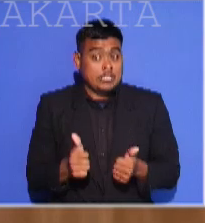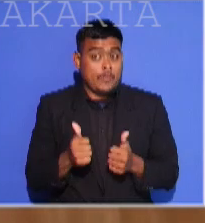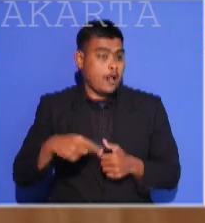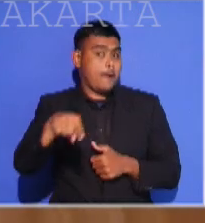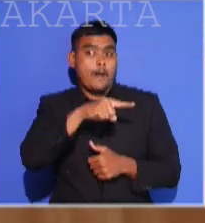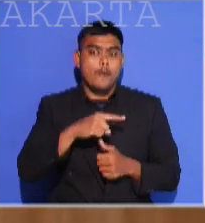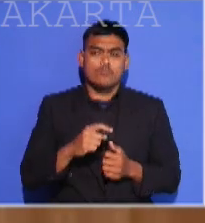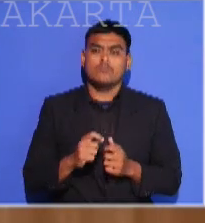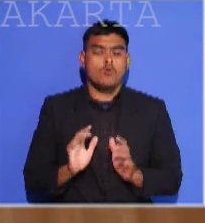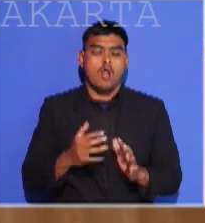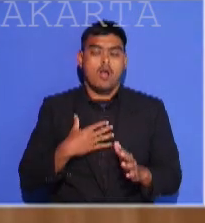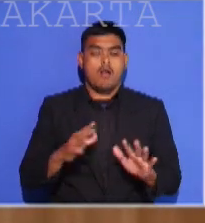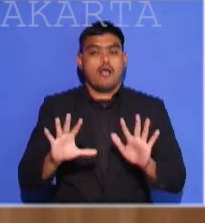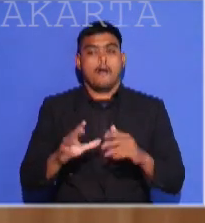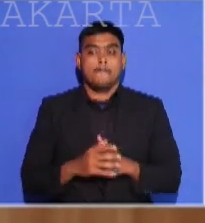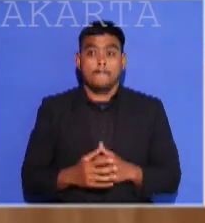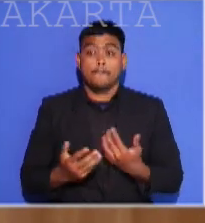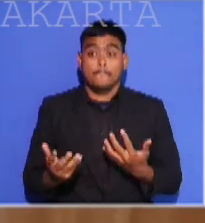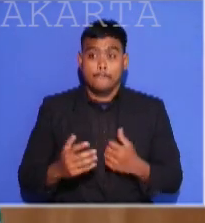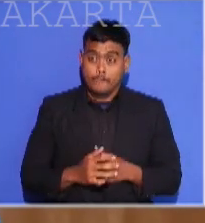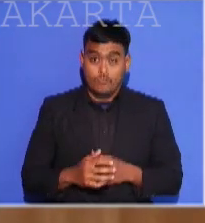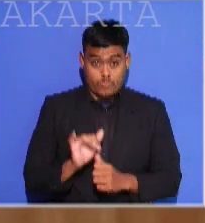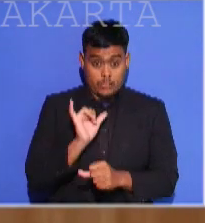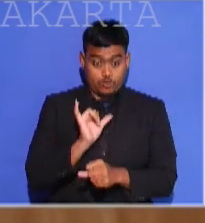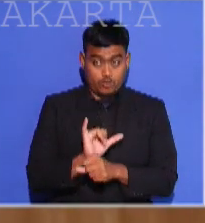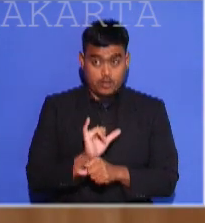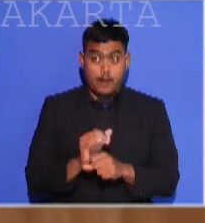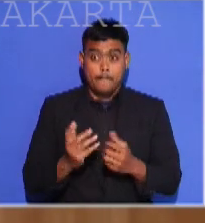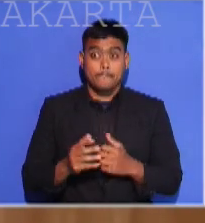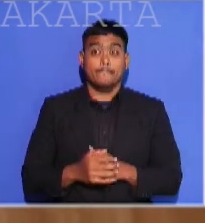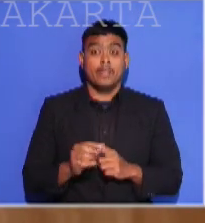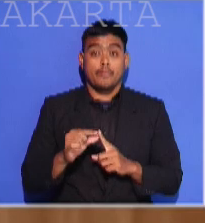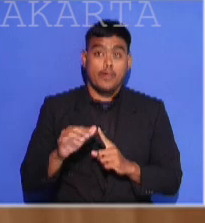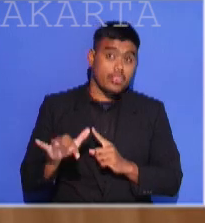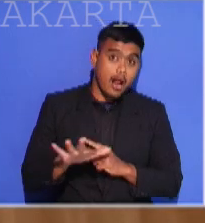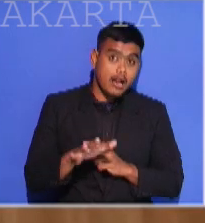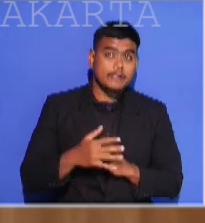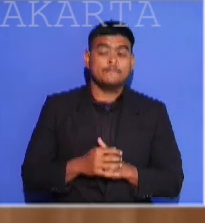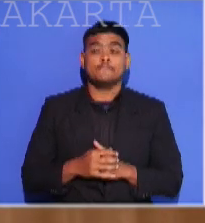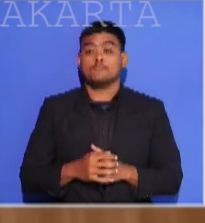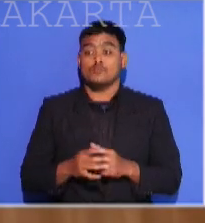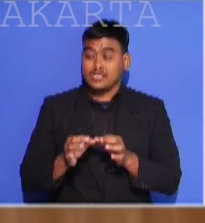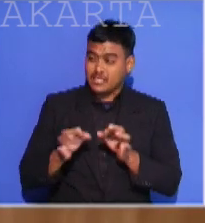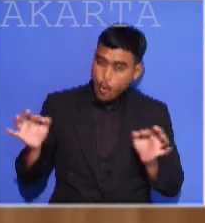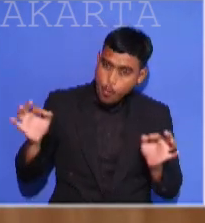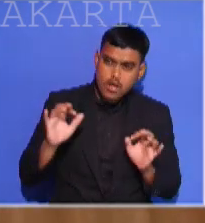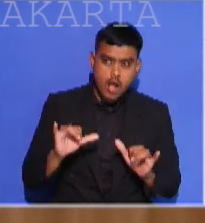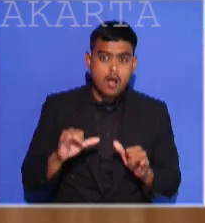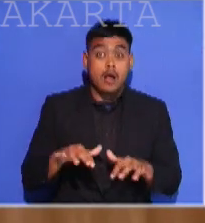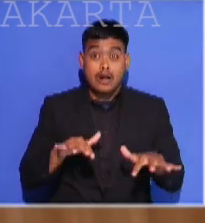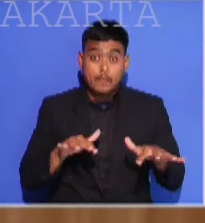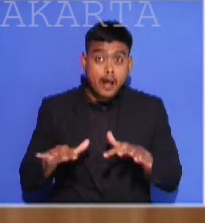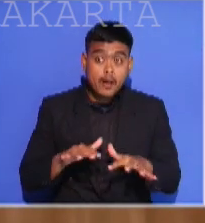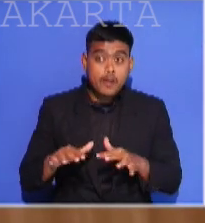panik kalau di kota Jogja Memang jauh dari garis pantai hanya saja memang gempa Meg tas ini itu kan bisa menimbulkan